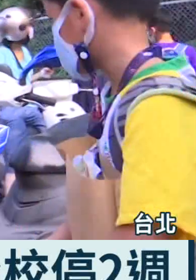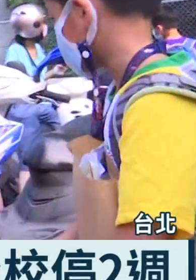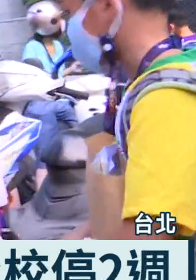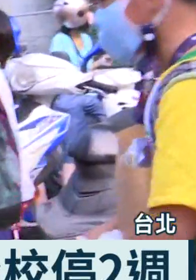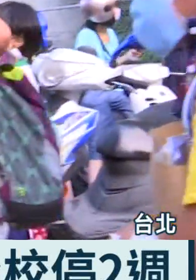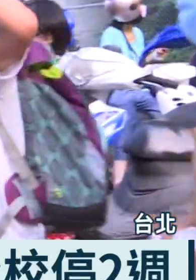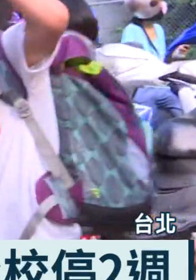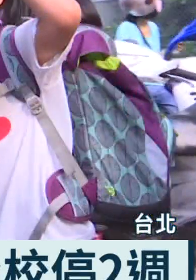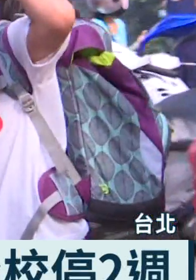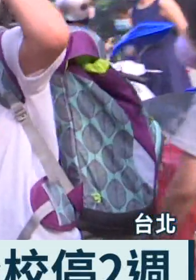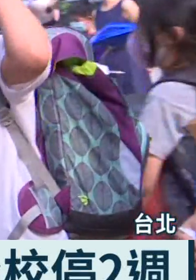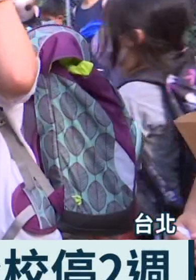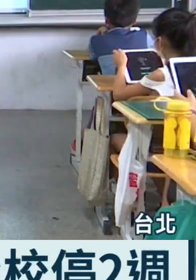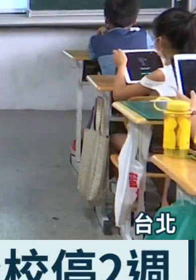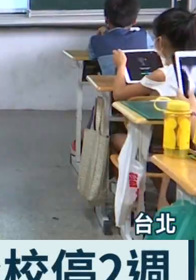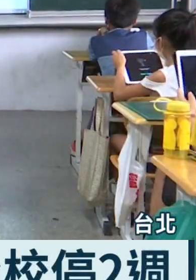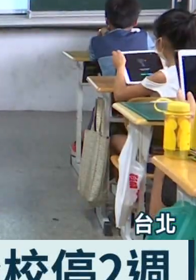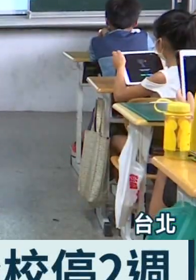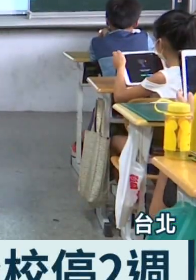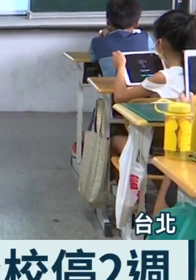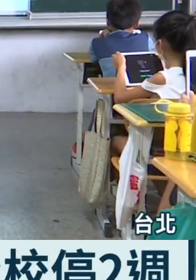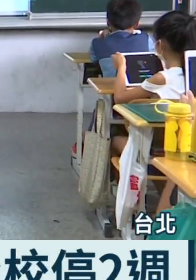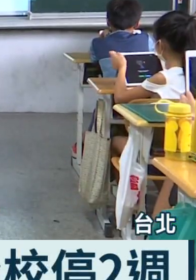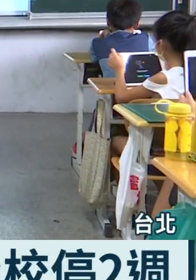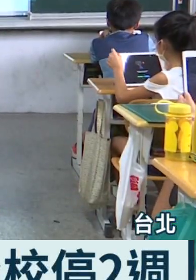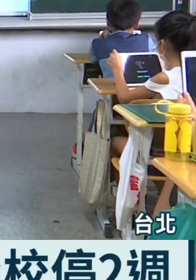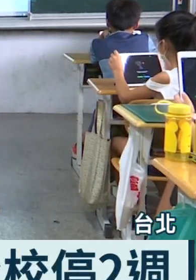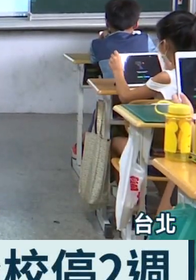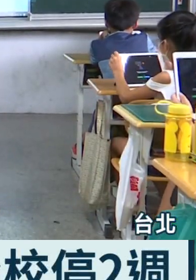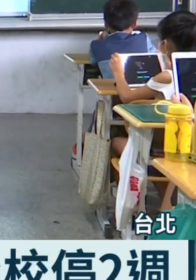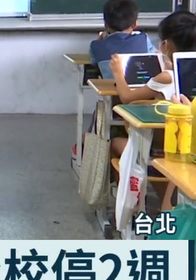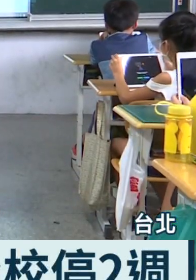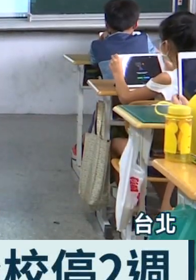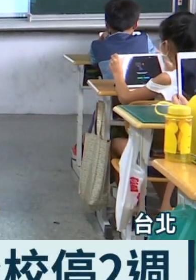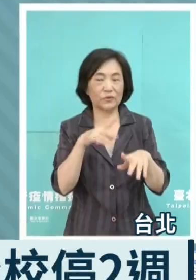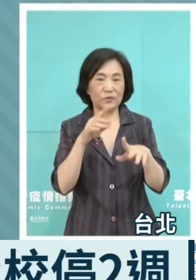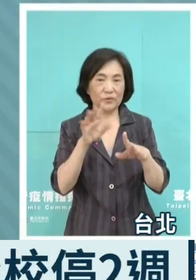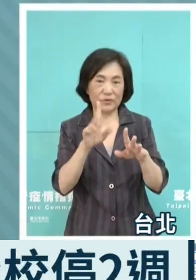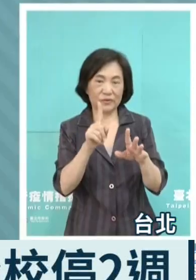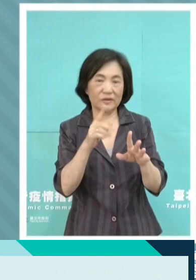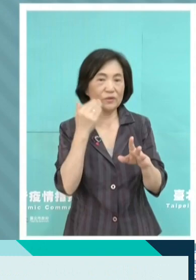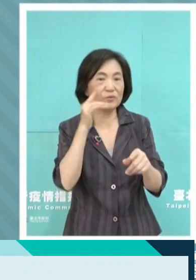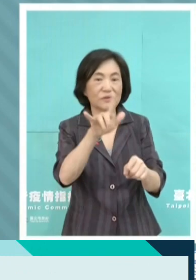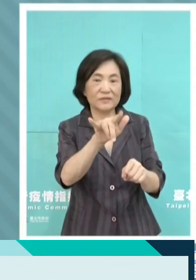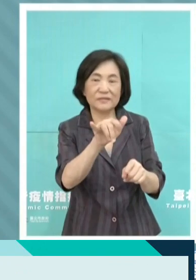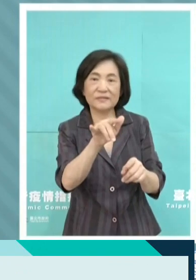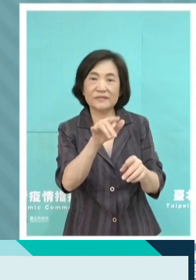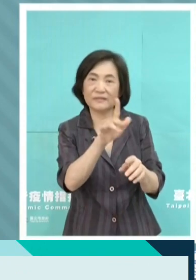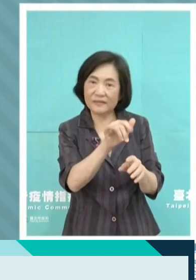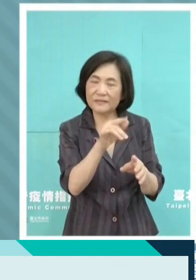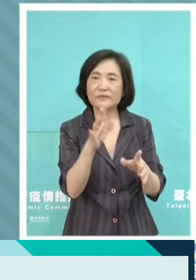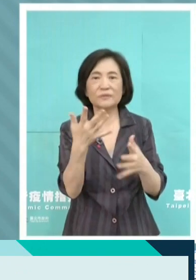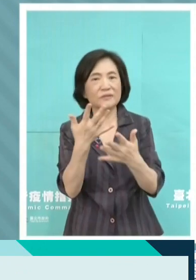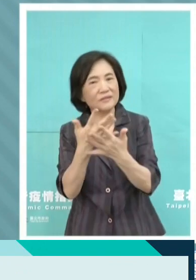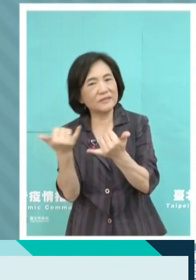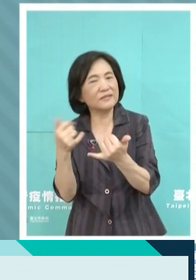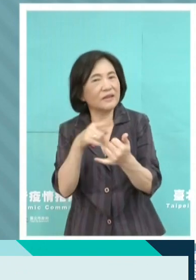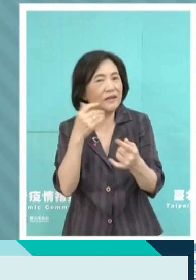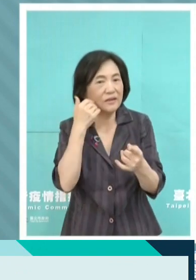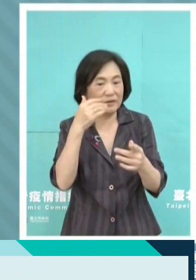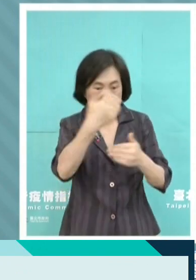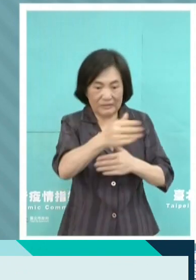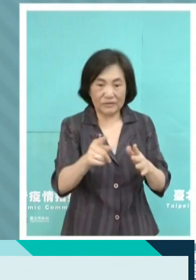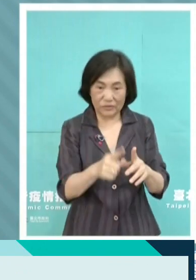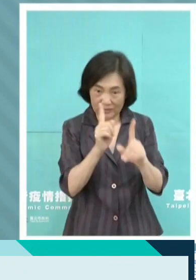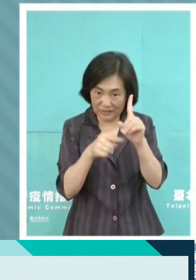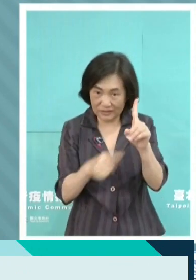就要开始上实体课，如果有学生或老师确诊怎么办？ 如果是有确诊，那么全班